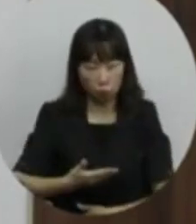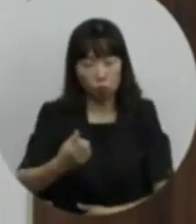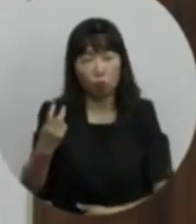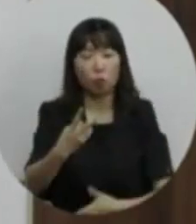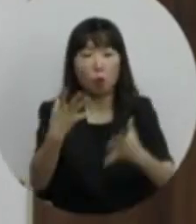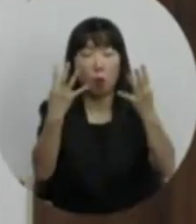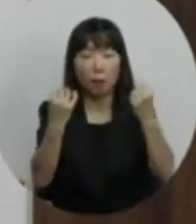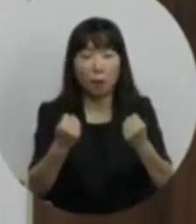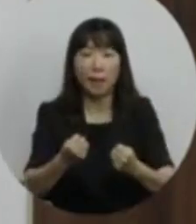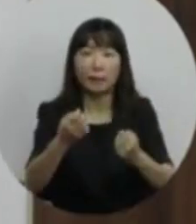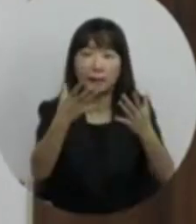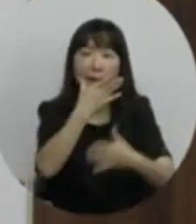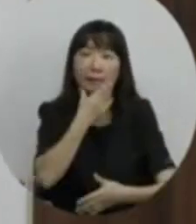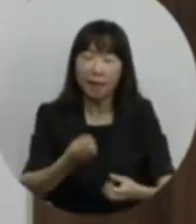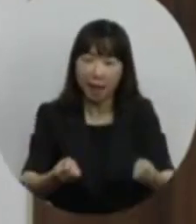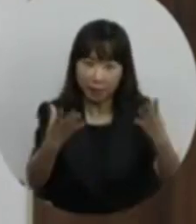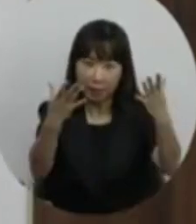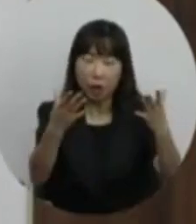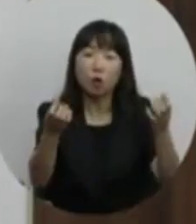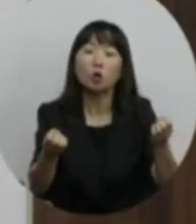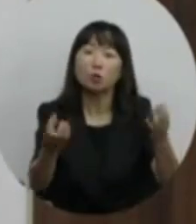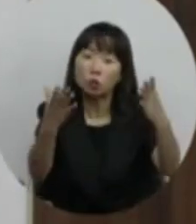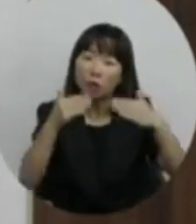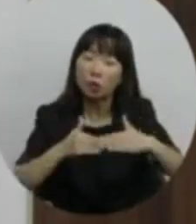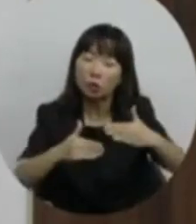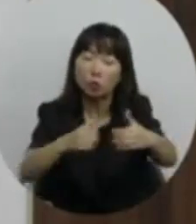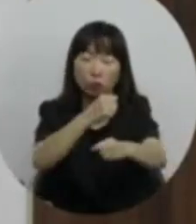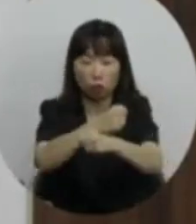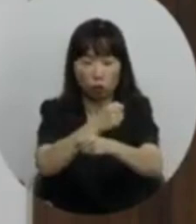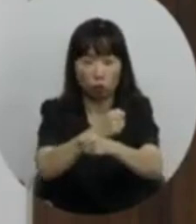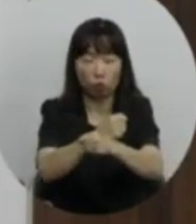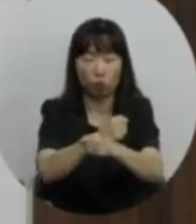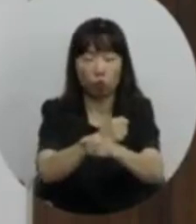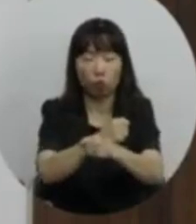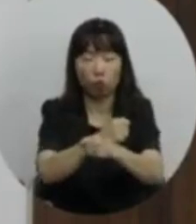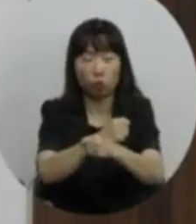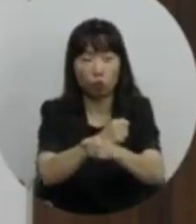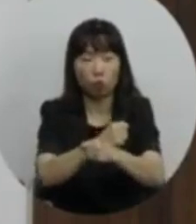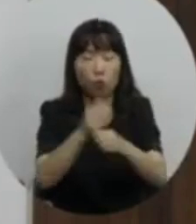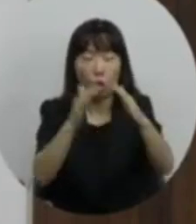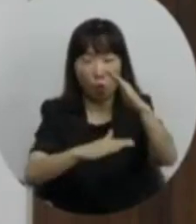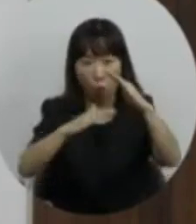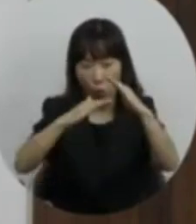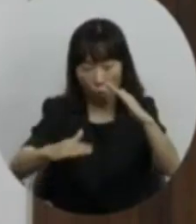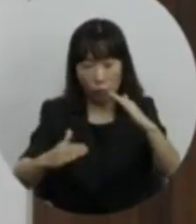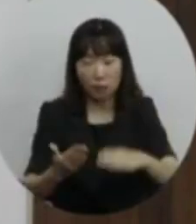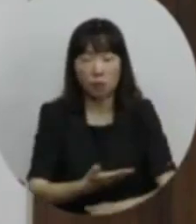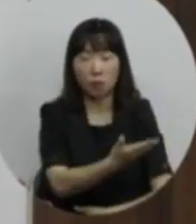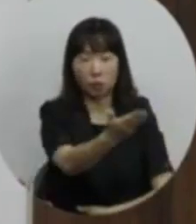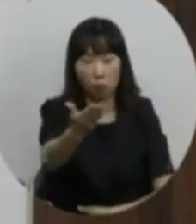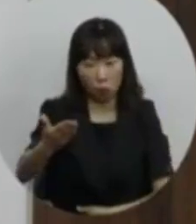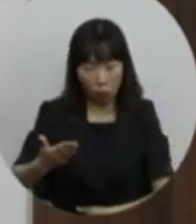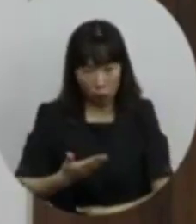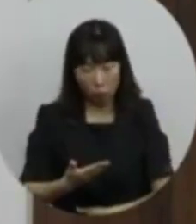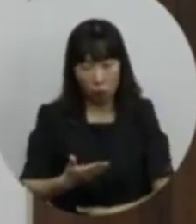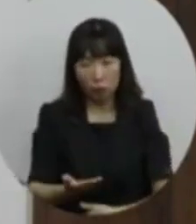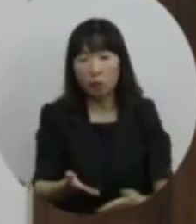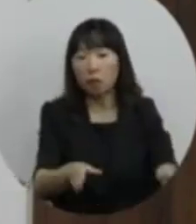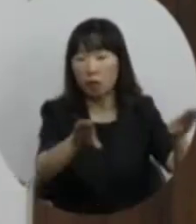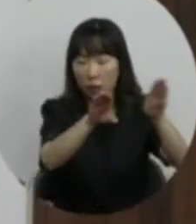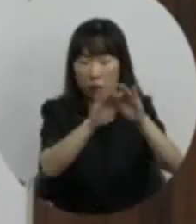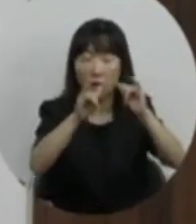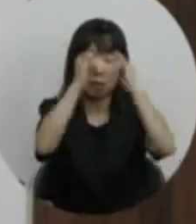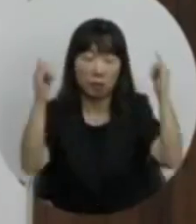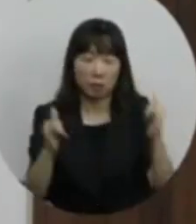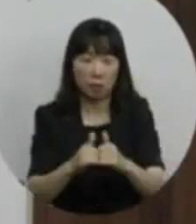행사와 축제를 준비하고 시행하는 데 수고를 아끼지 않으신 공직자 여러분과 각 기관